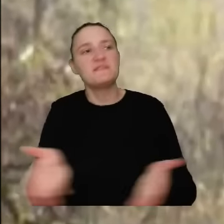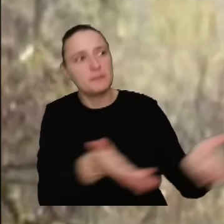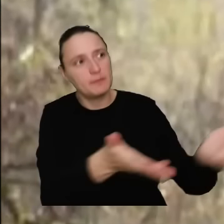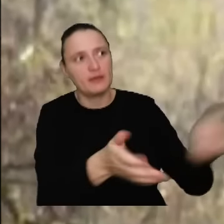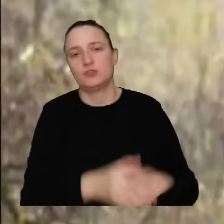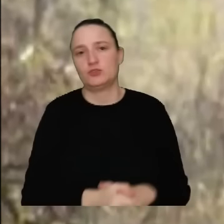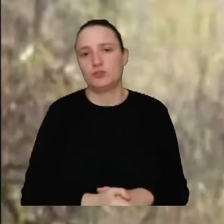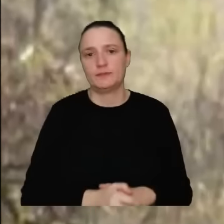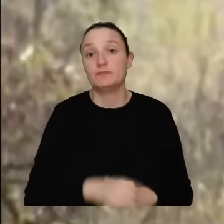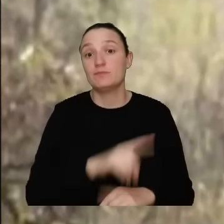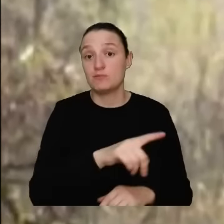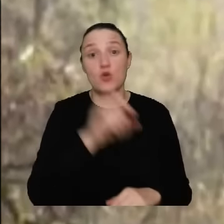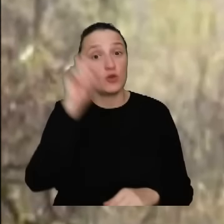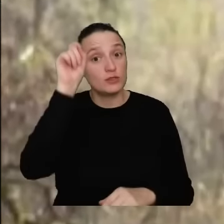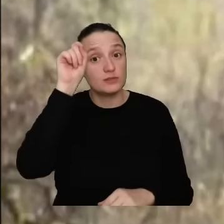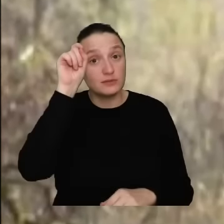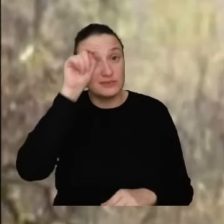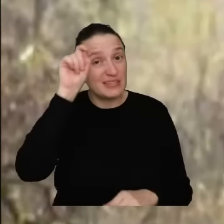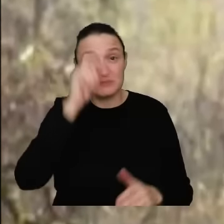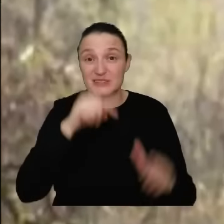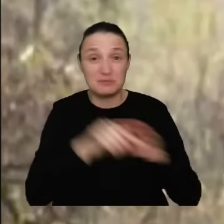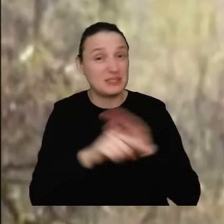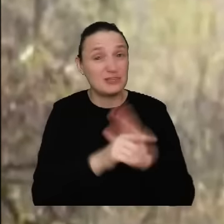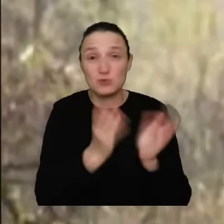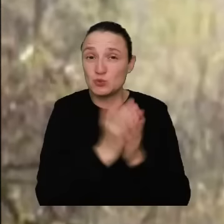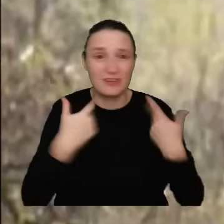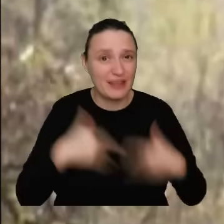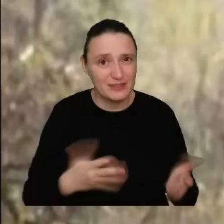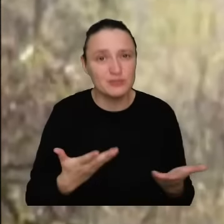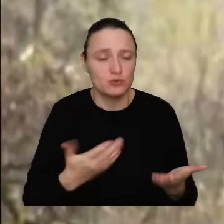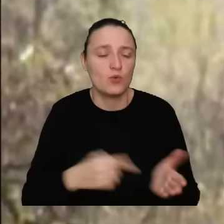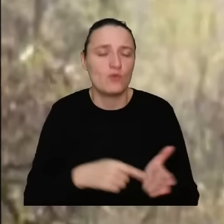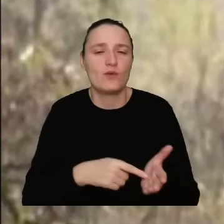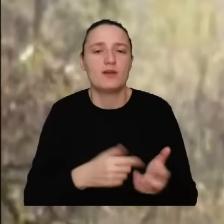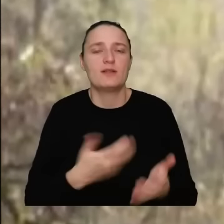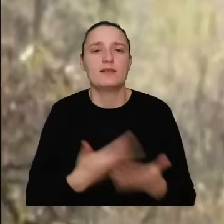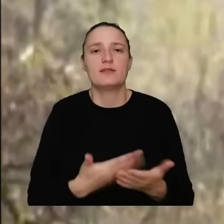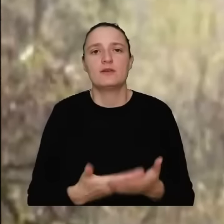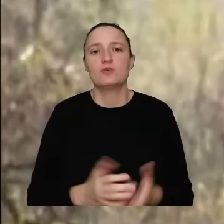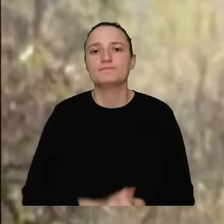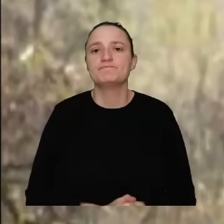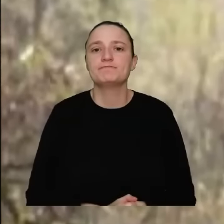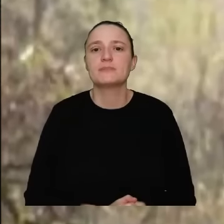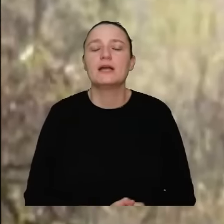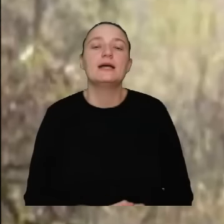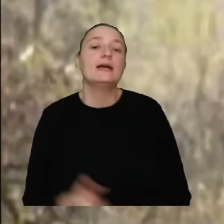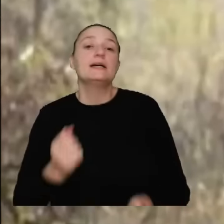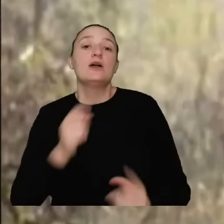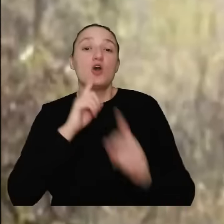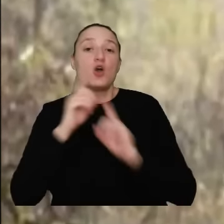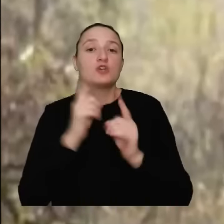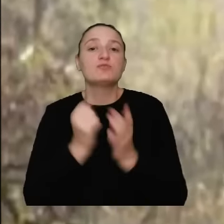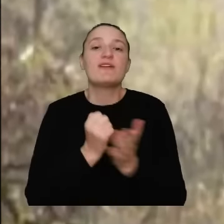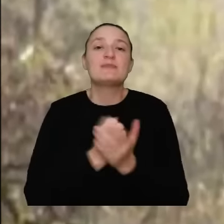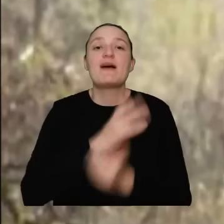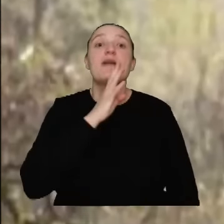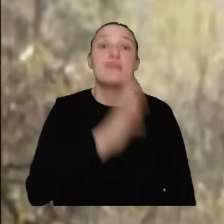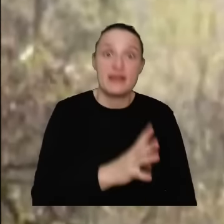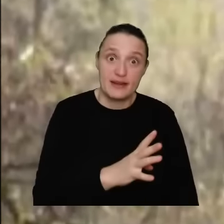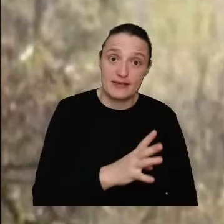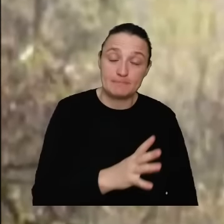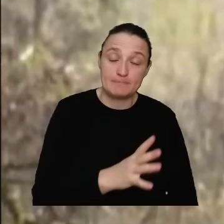już coraz mniej chcianych, a nawet można powiedzieć niechcianych. Ja Państwu obiecałem rozmowę i o Stanach, i o Europie. To teraz do Stanów przejdźmy.